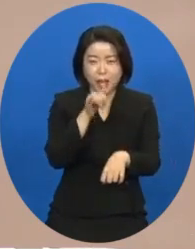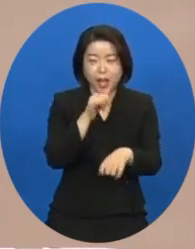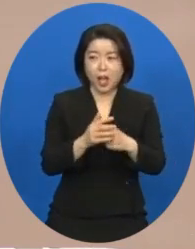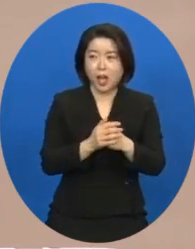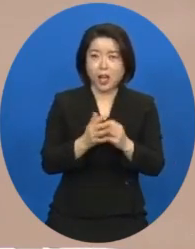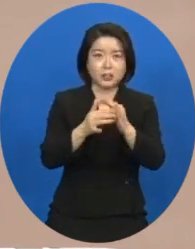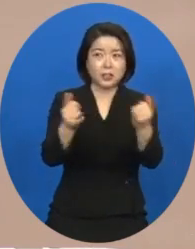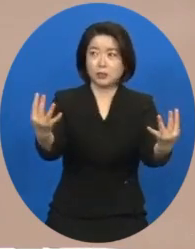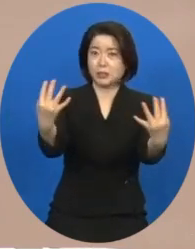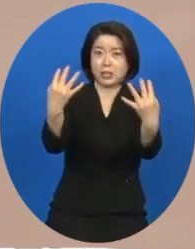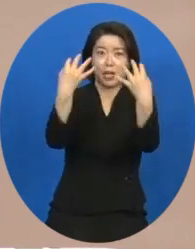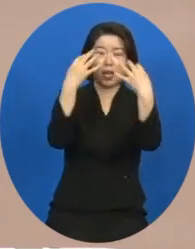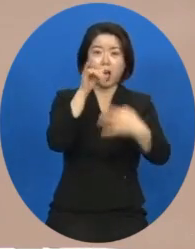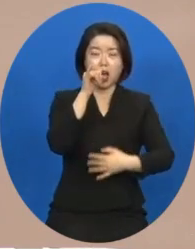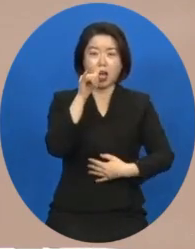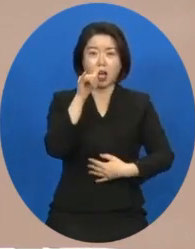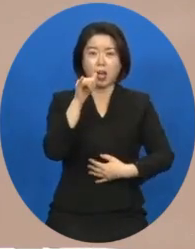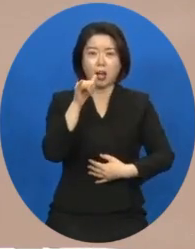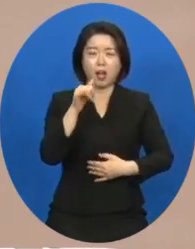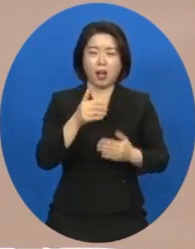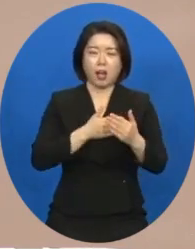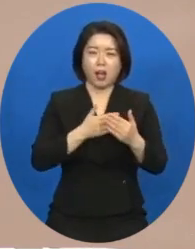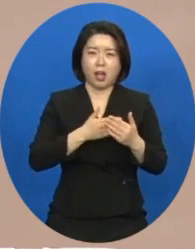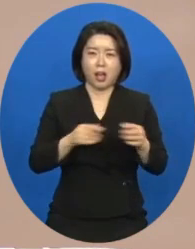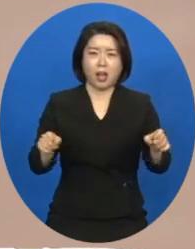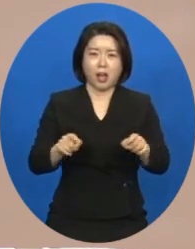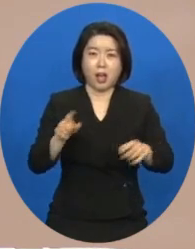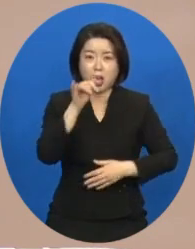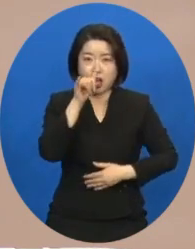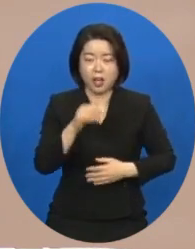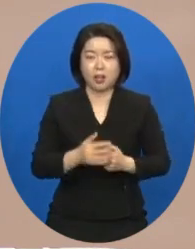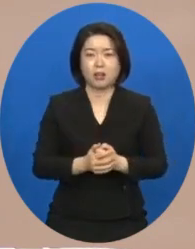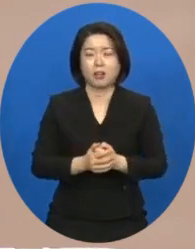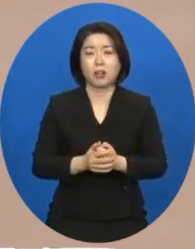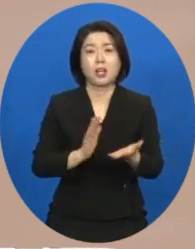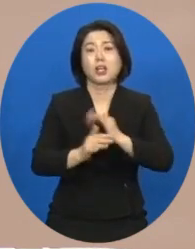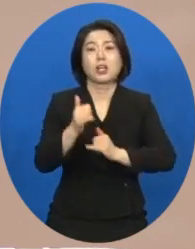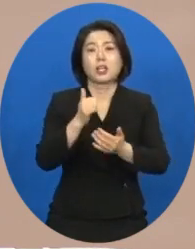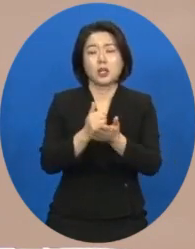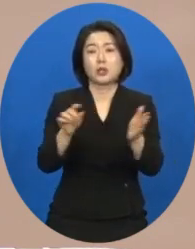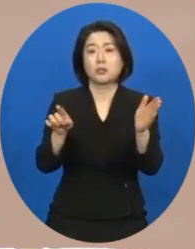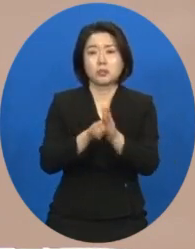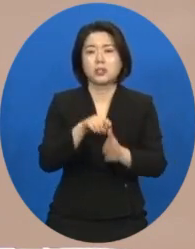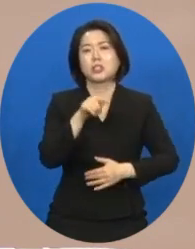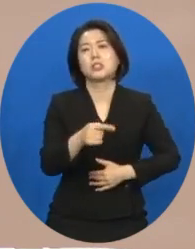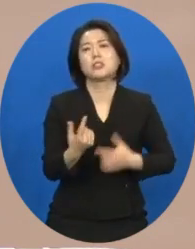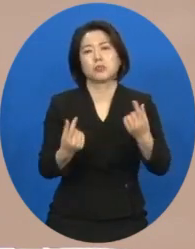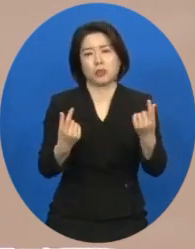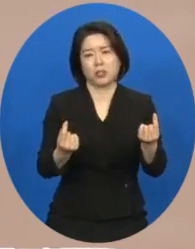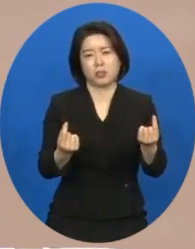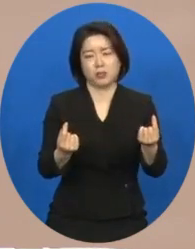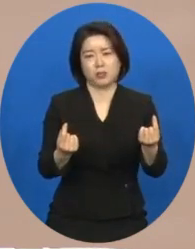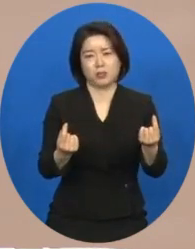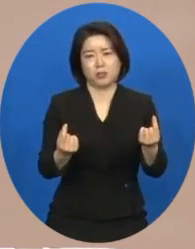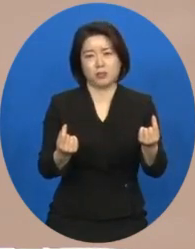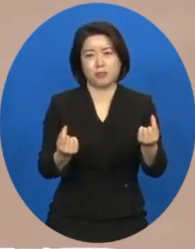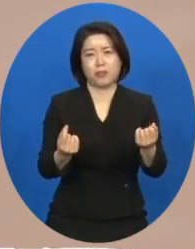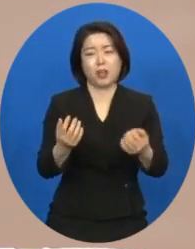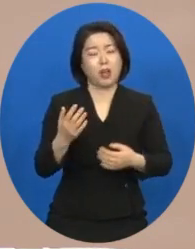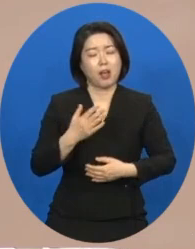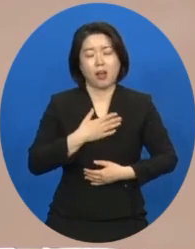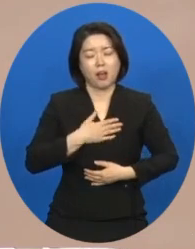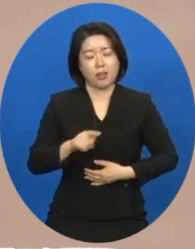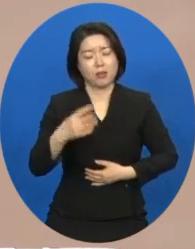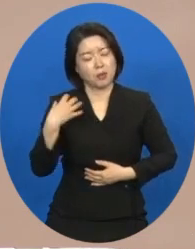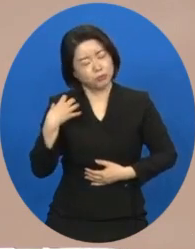다 주목해 보잖아요. 예수를 믿는 것은 이제부터 이렇게 사는 거라는 거예요. 난 그건